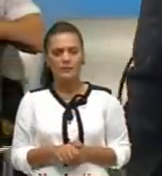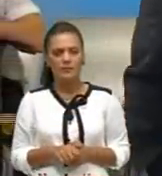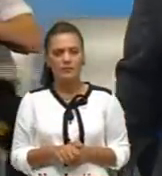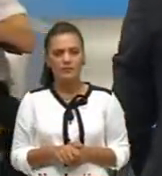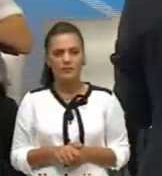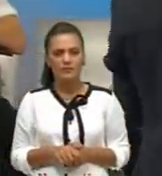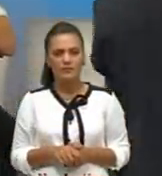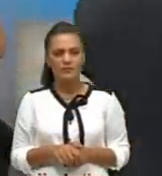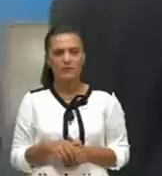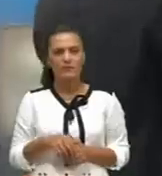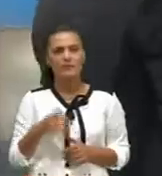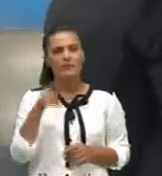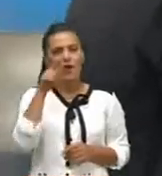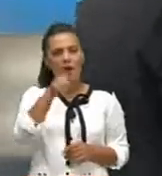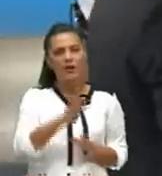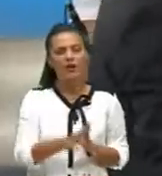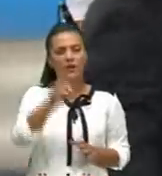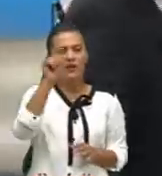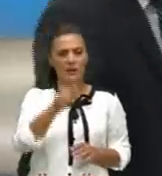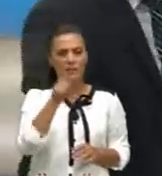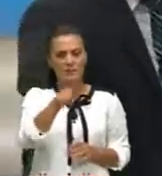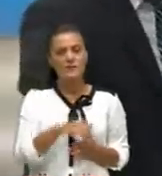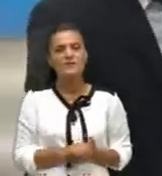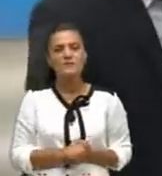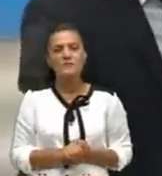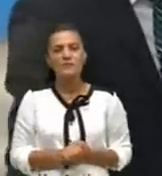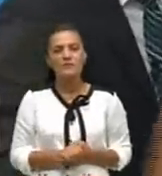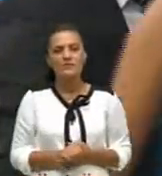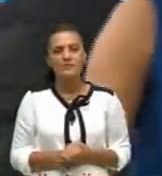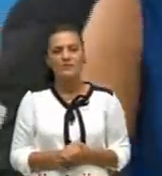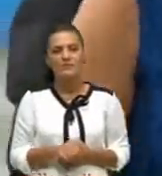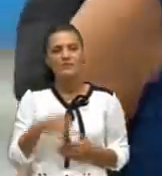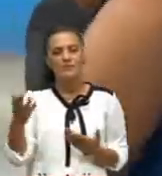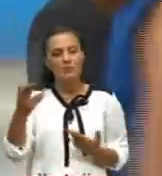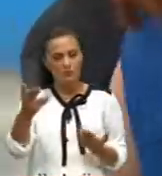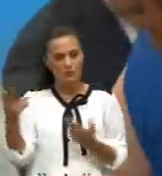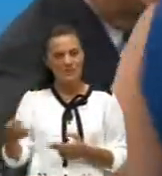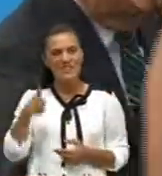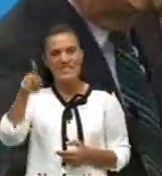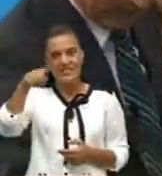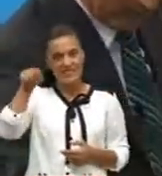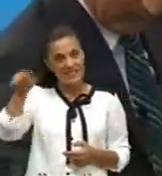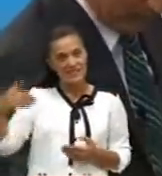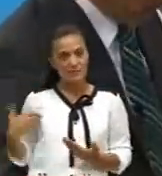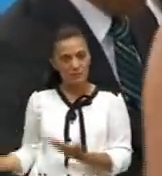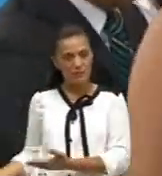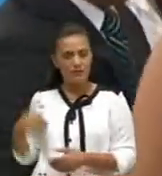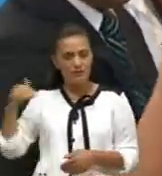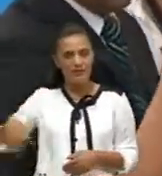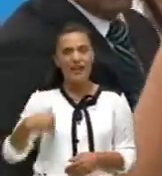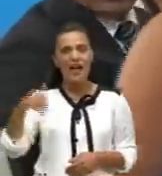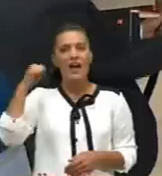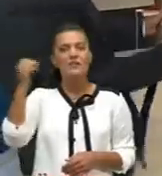Şuraya mı? Öyle mi? Buradan hedef konmuş sizi, oraya konmuş. Yanlış. Evet. Şöyle şöyle buyurun özür efendim. Diliyorum, özür şöyle diliyorum, buyurun. Buyurun. Siz şöyle buyurun. Siz şöyle buyurun.